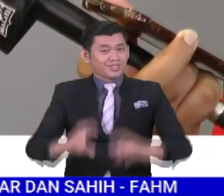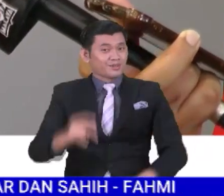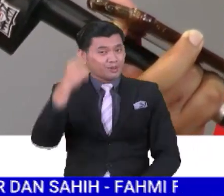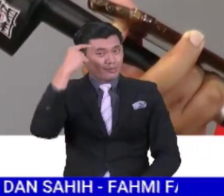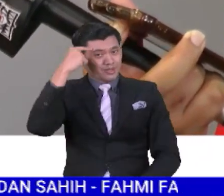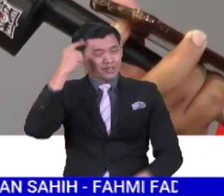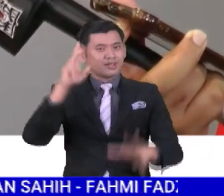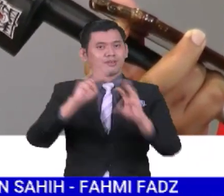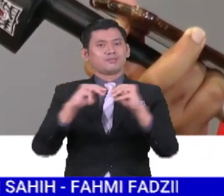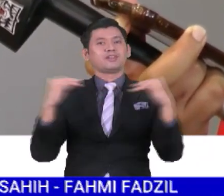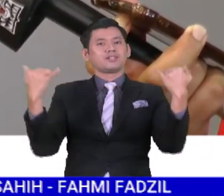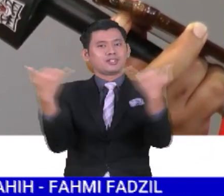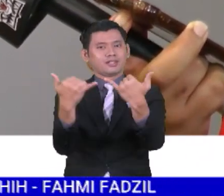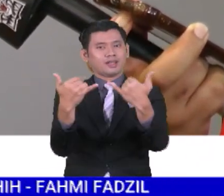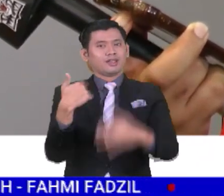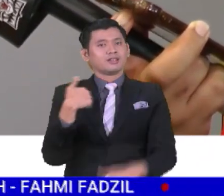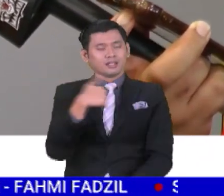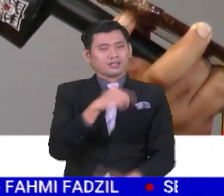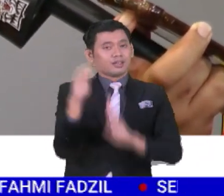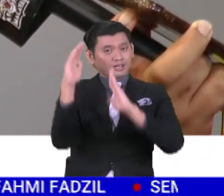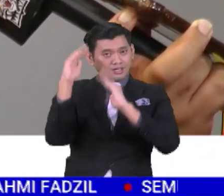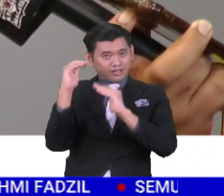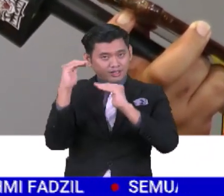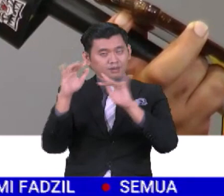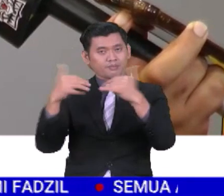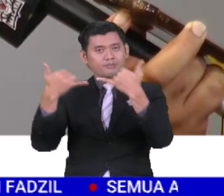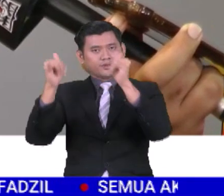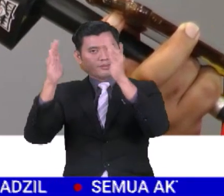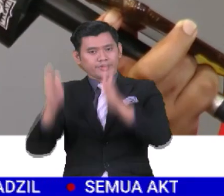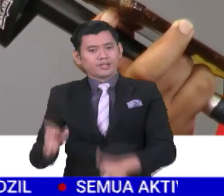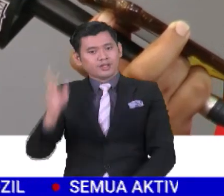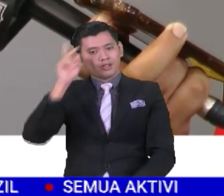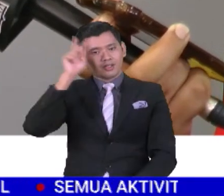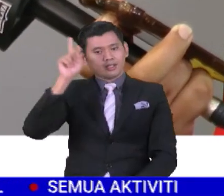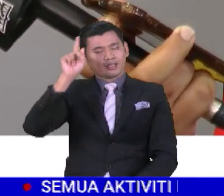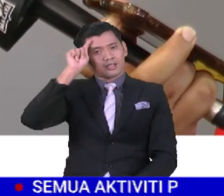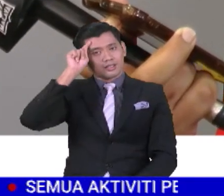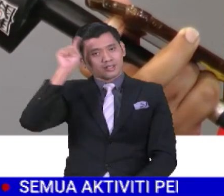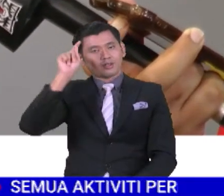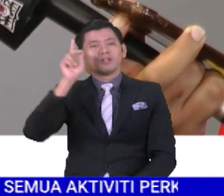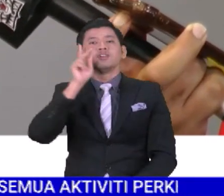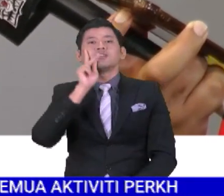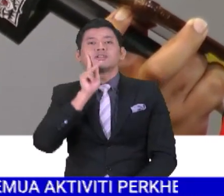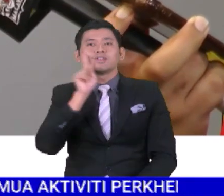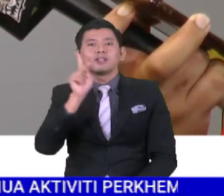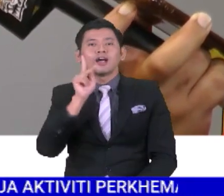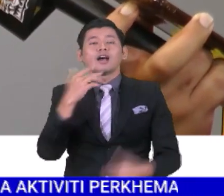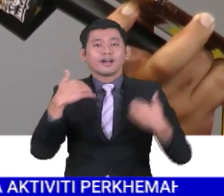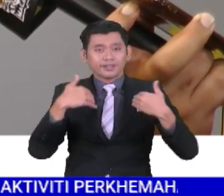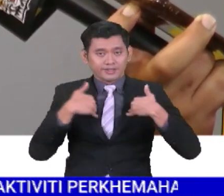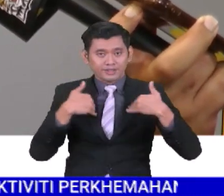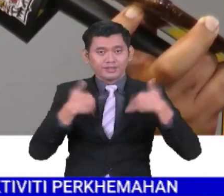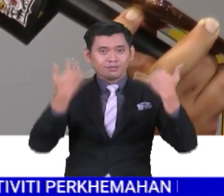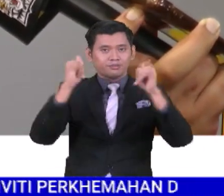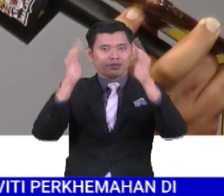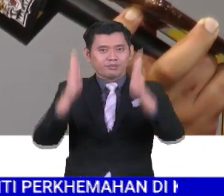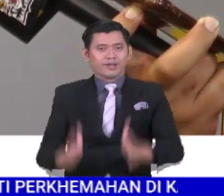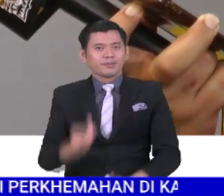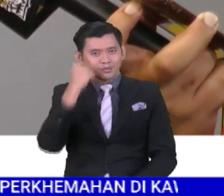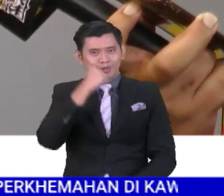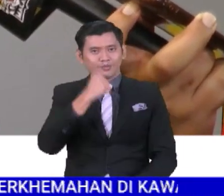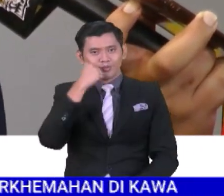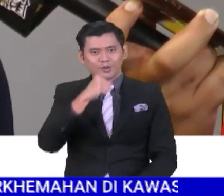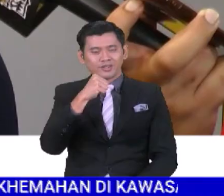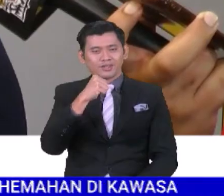kita harap pemain-pemain daripada Kelantan, Terengganu, Kedah dapat mengeluarkan pemain-pemain yang lebih baik dan dapat